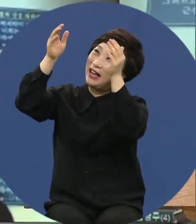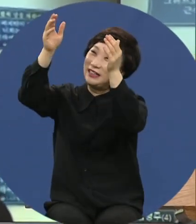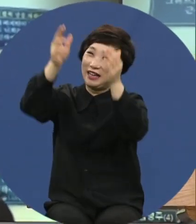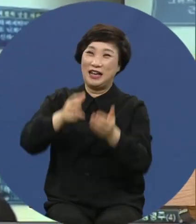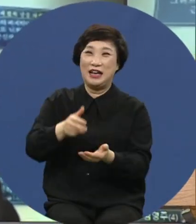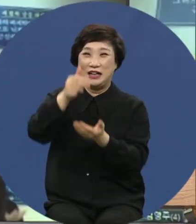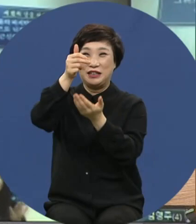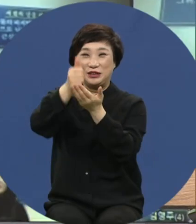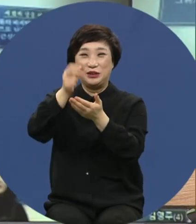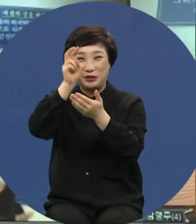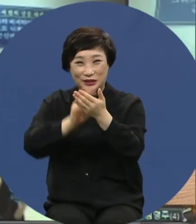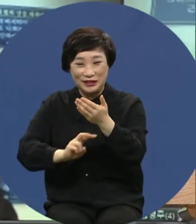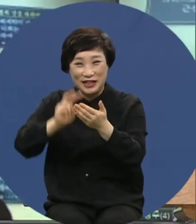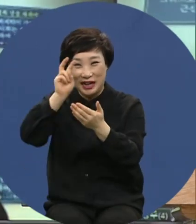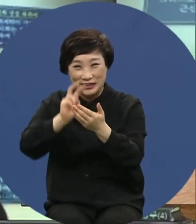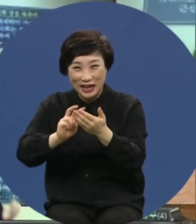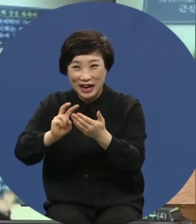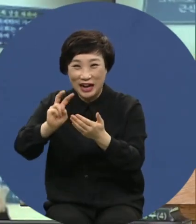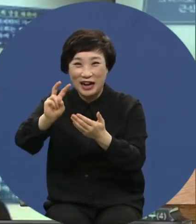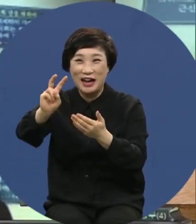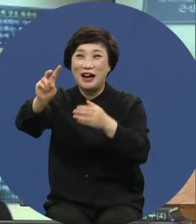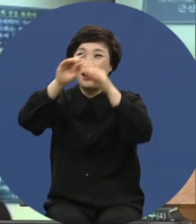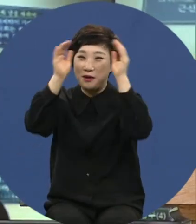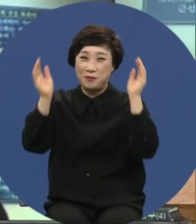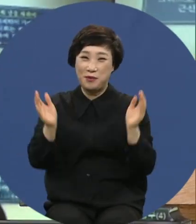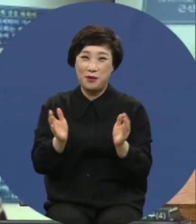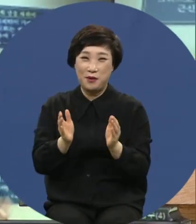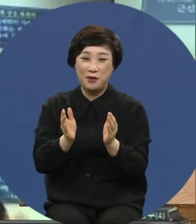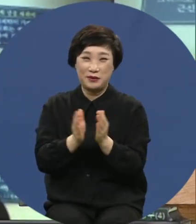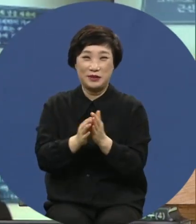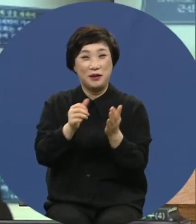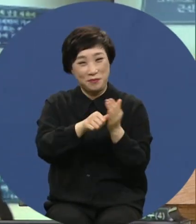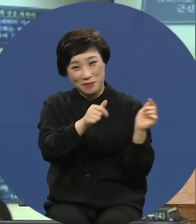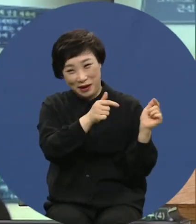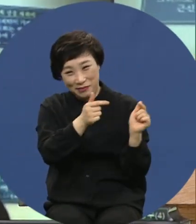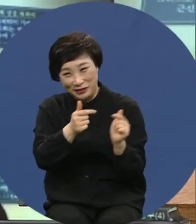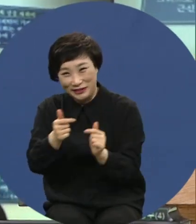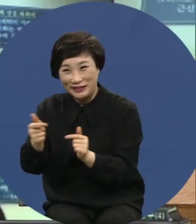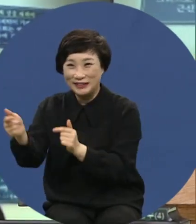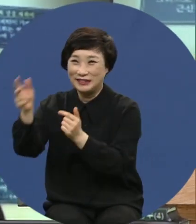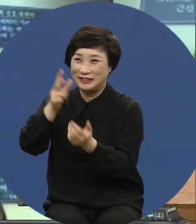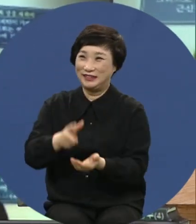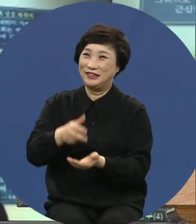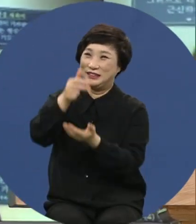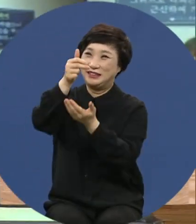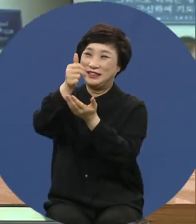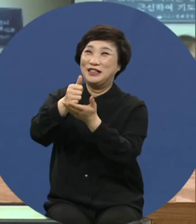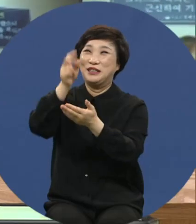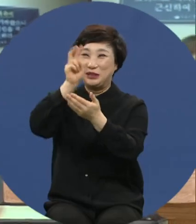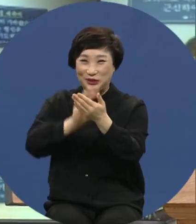곳에 주를 찬양. 모든 만물이